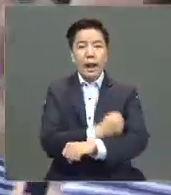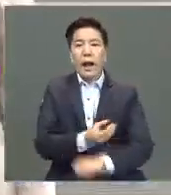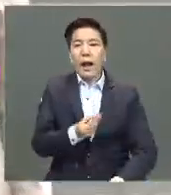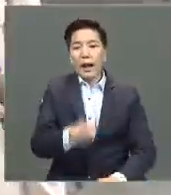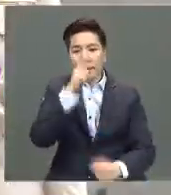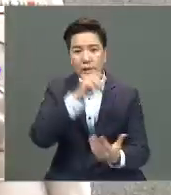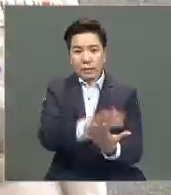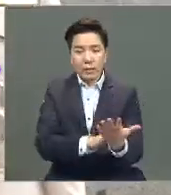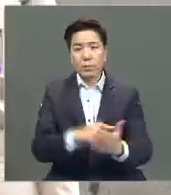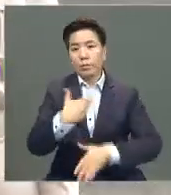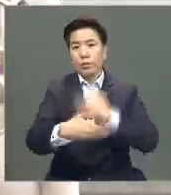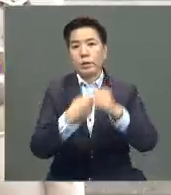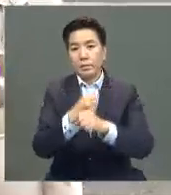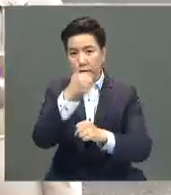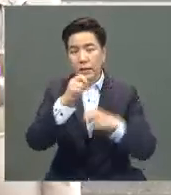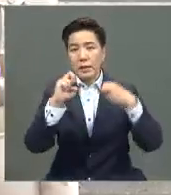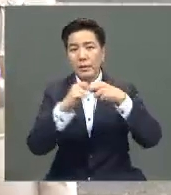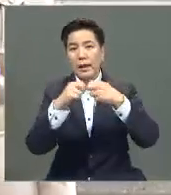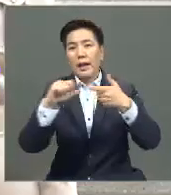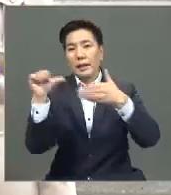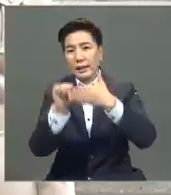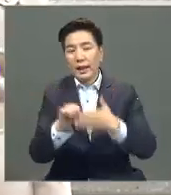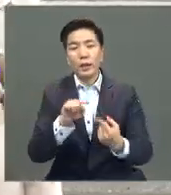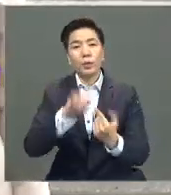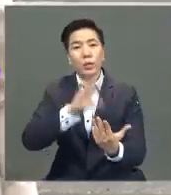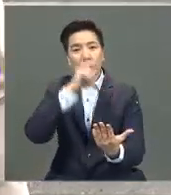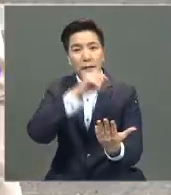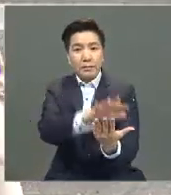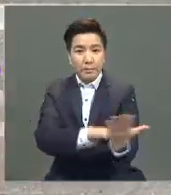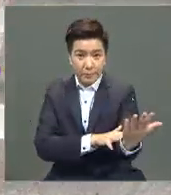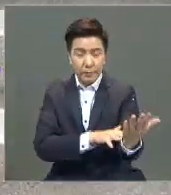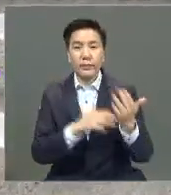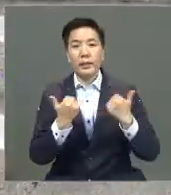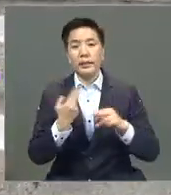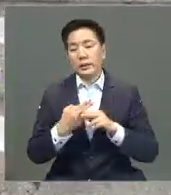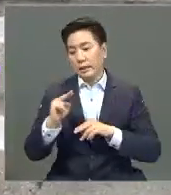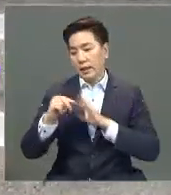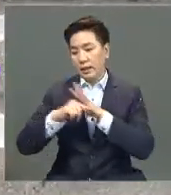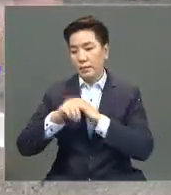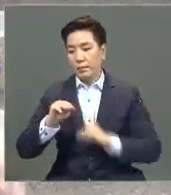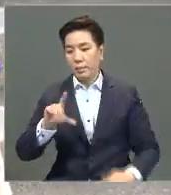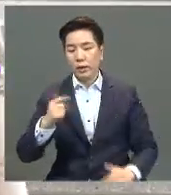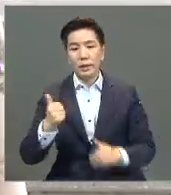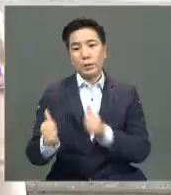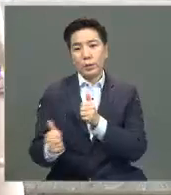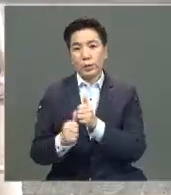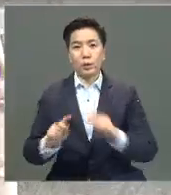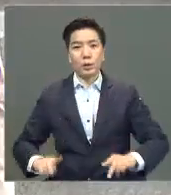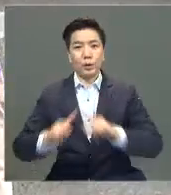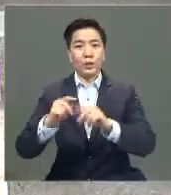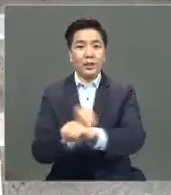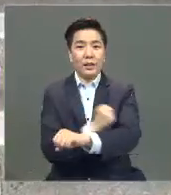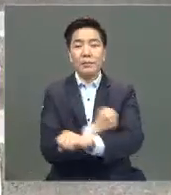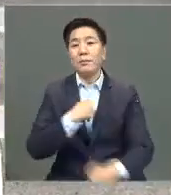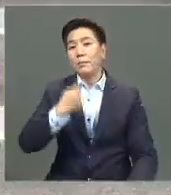เทศเนี่ยสามารถเดินหน้าได้แก้ปัญหาให้กับแรงงานในประเทศเช่นเดียวกับทางคุณนฤมลนะคะรัฐมนตรีช่วยว่าการกระทรวงแรง